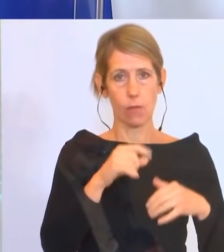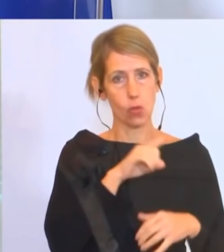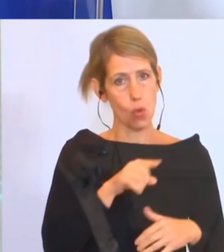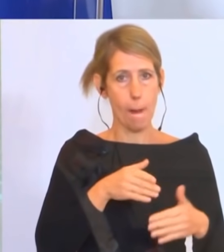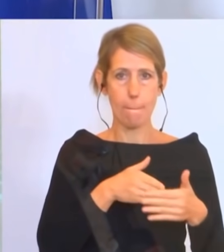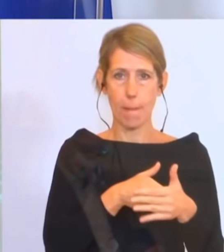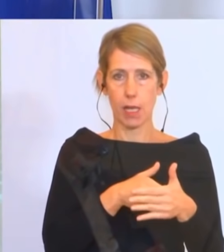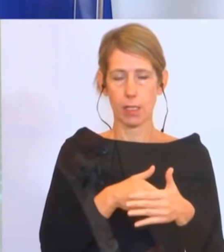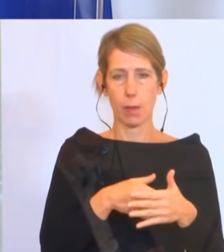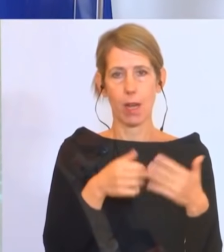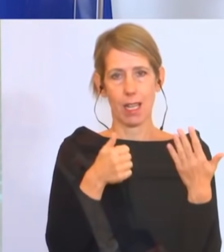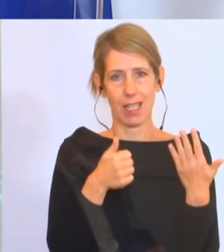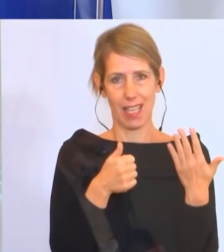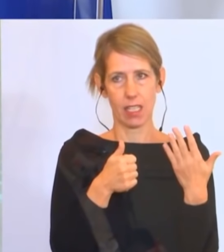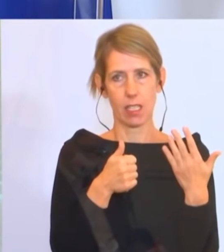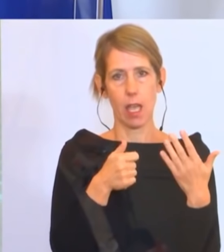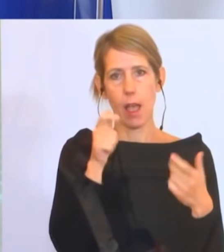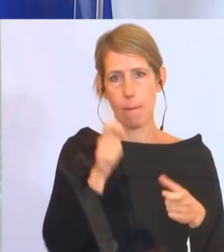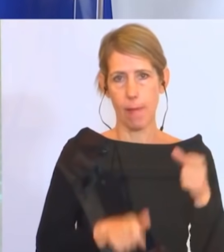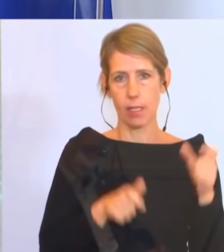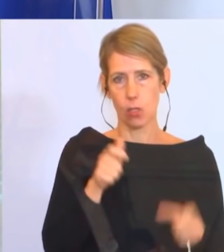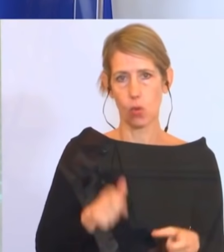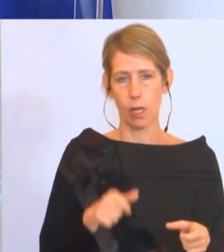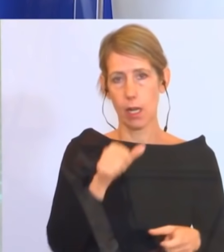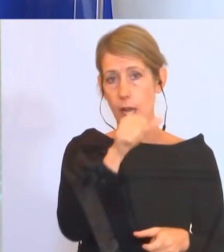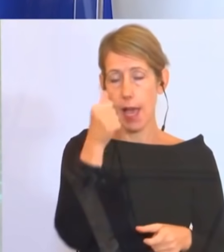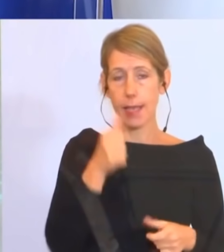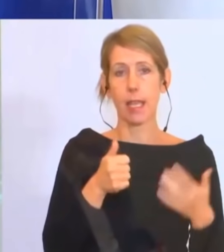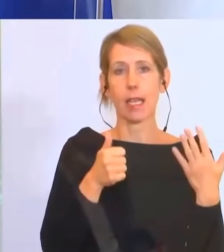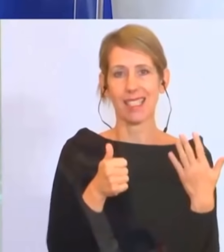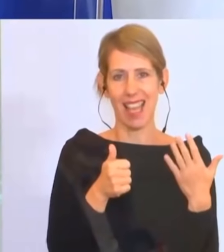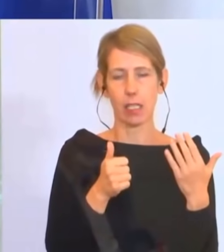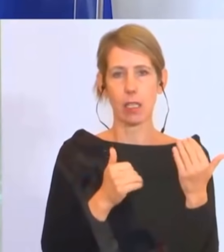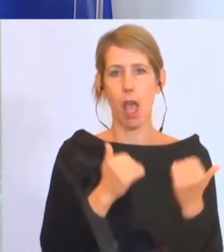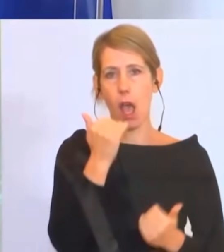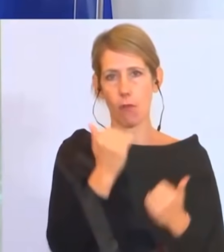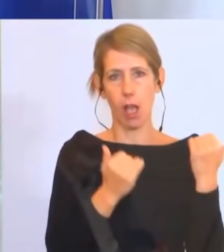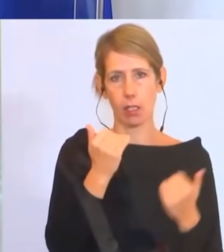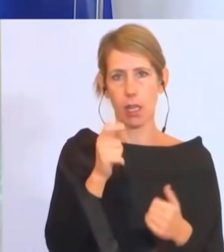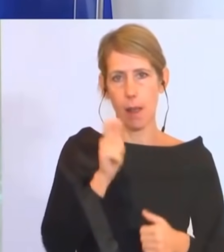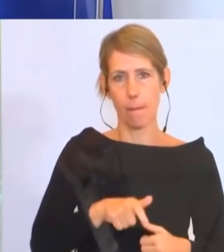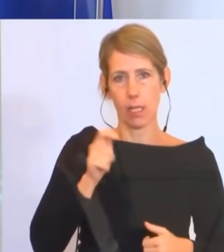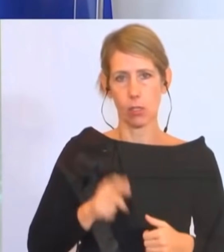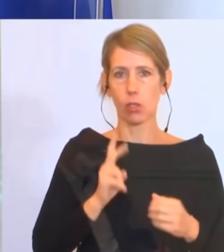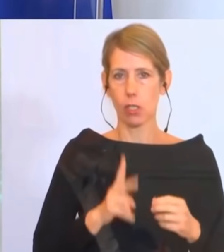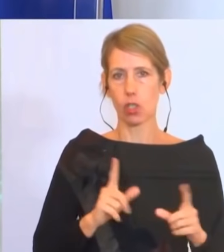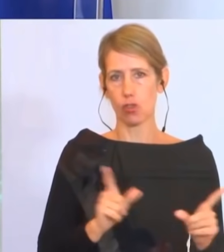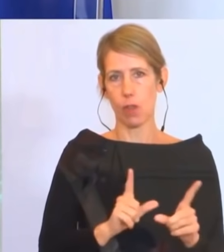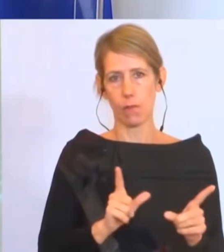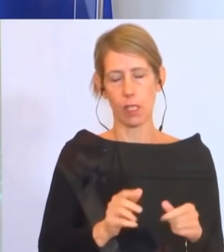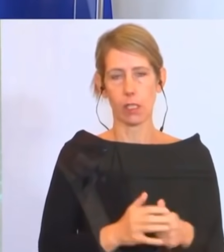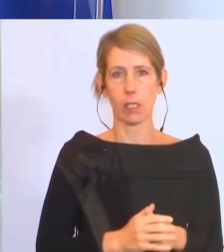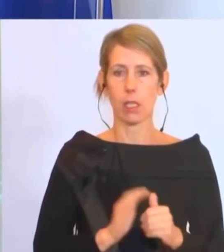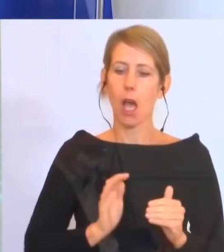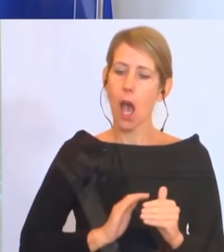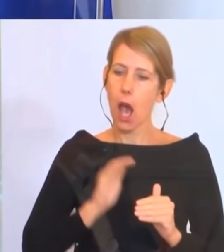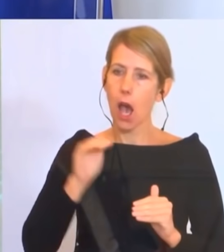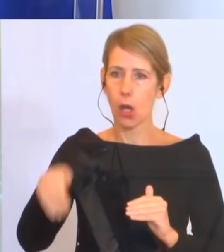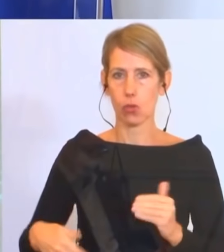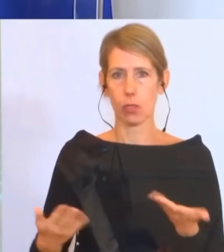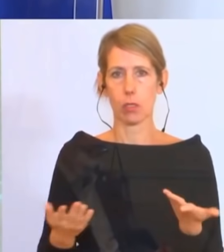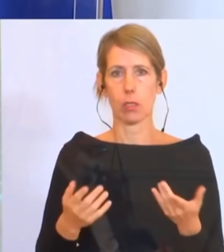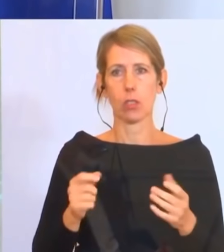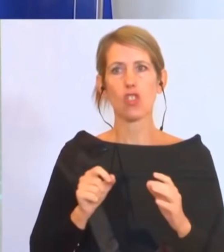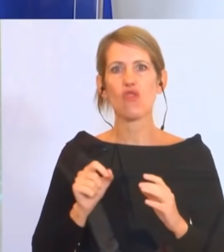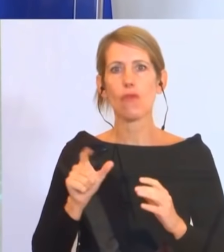6 Personen, also maximal 6 Erwachsene, stattfinden können. Outdoor maximal